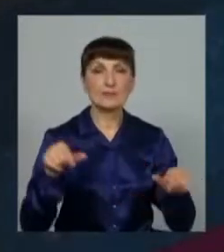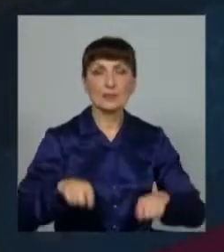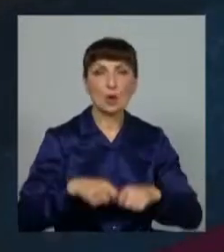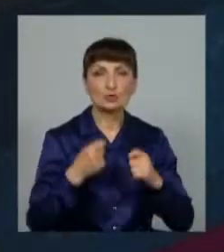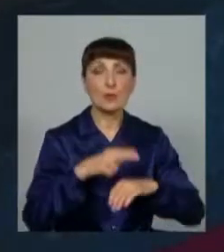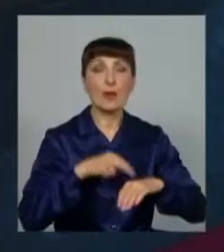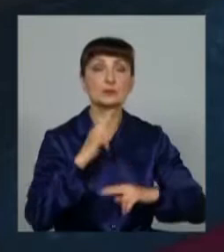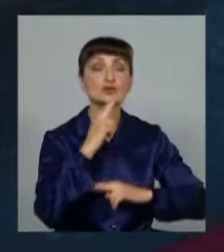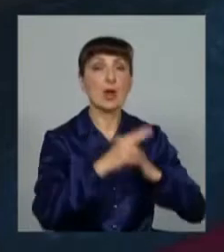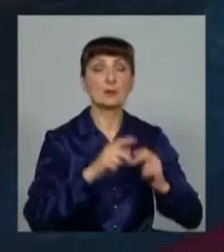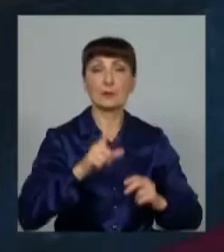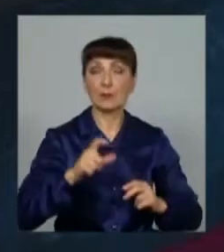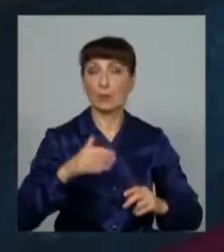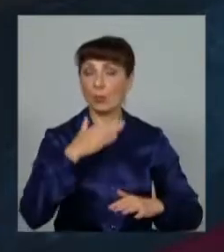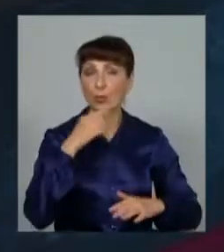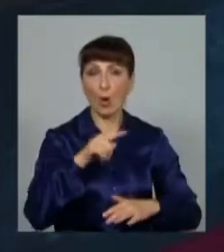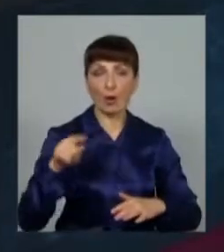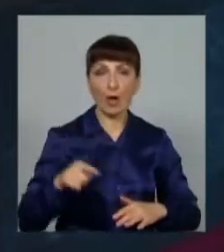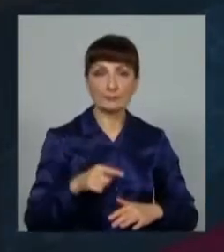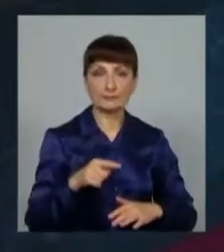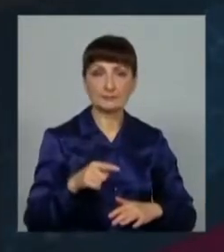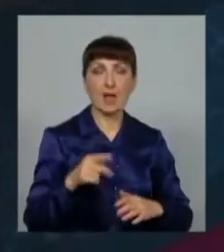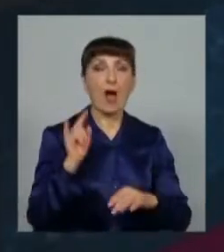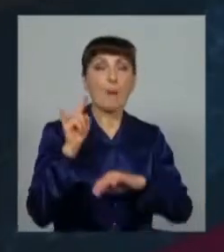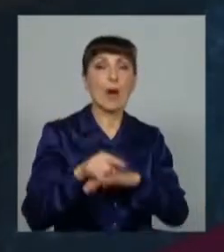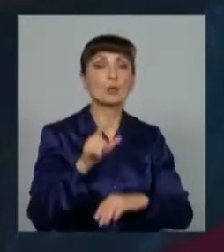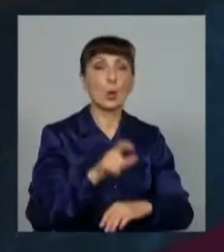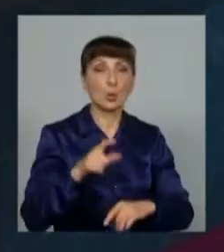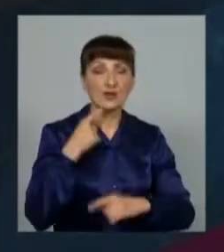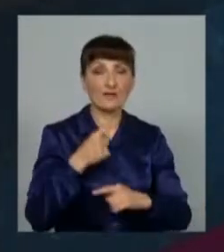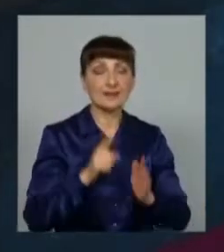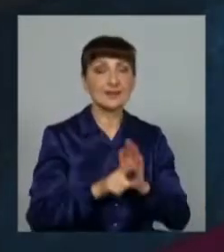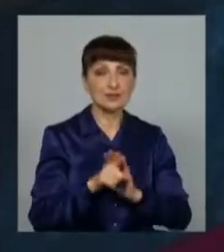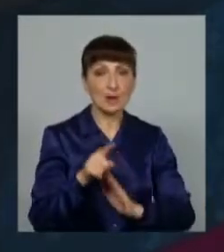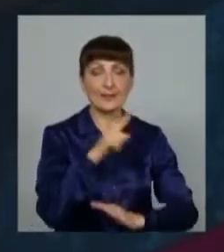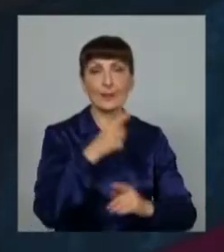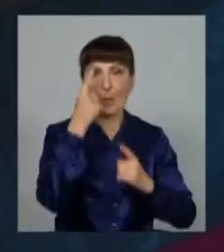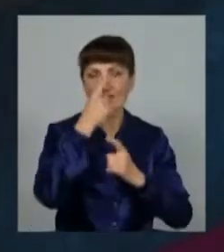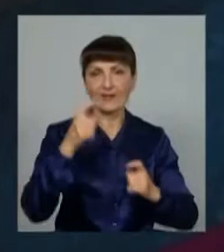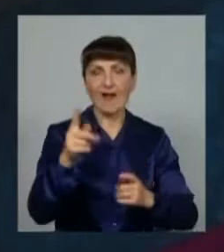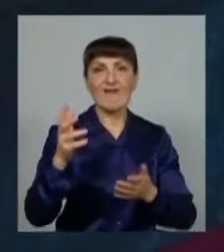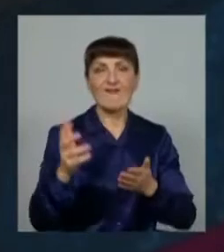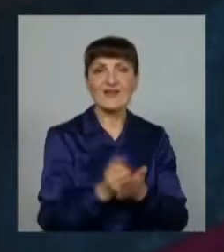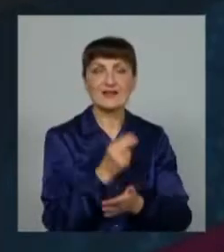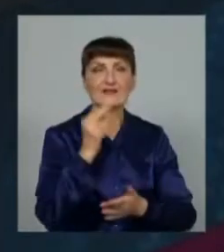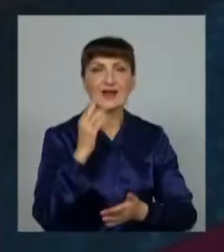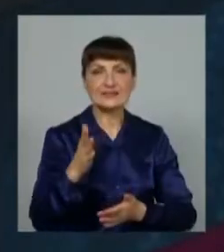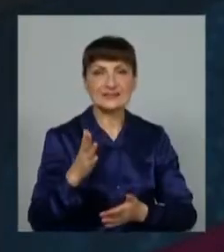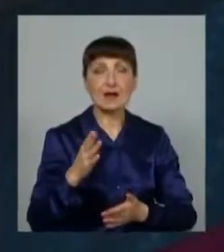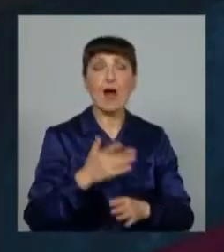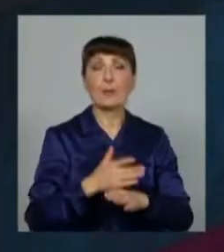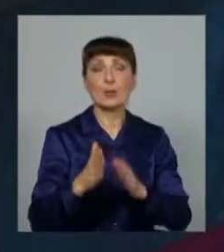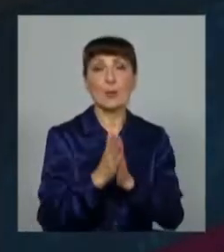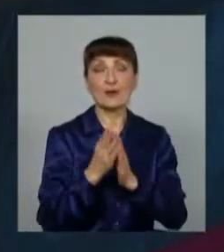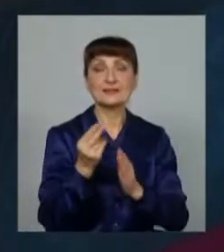правоохранителей пожаловались несколько десятков клиентов. Обманутые люди говорят, что сначала им объявили о выигрыше квартиры в столице, а потом